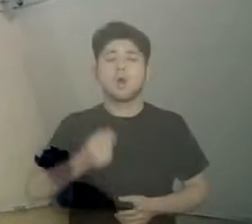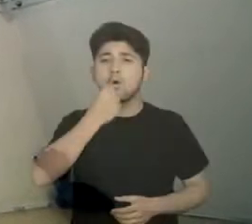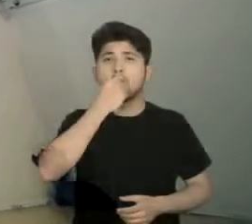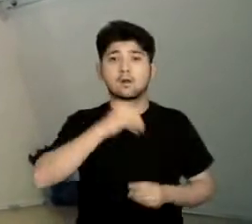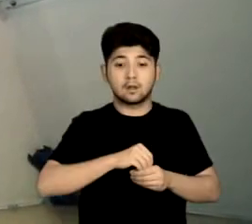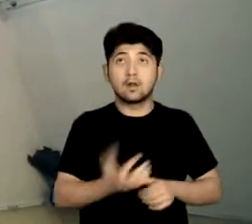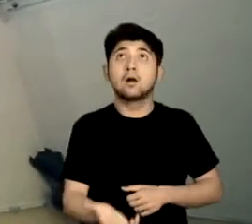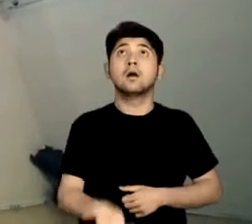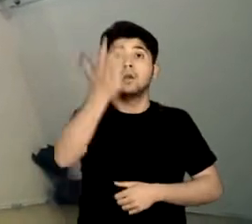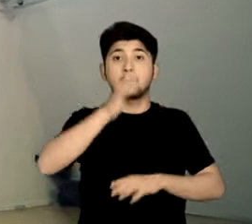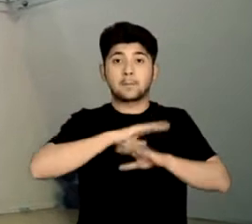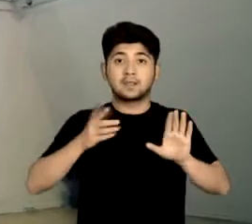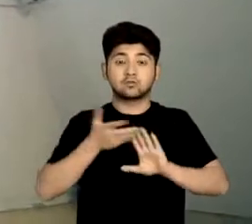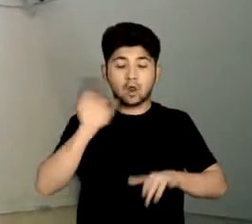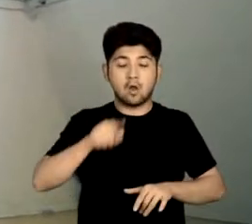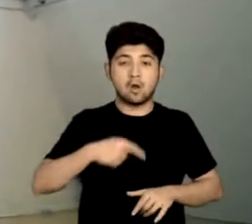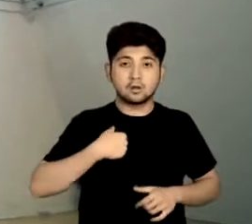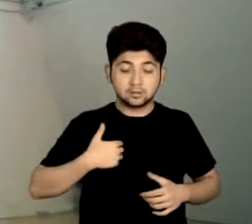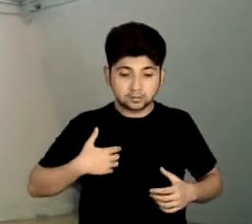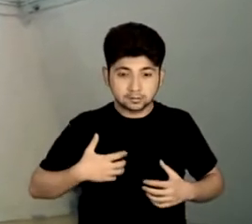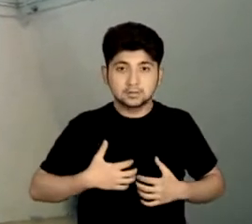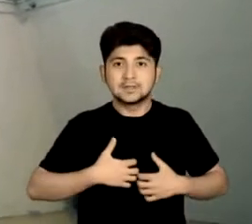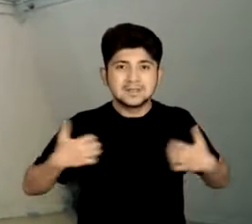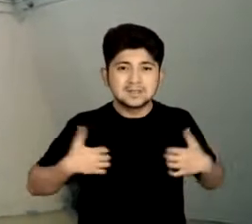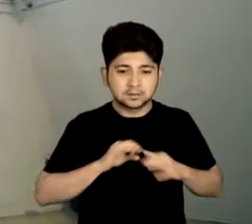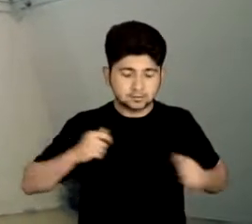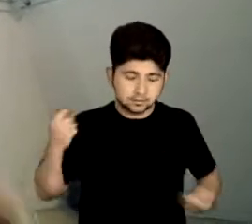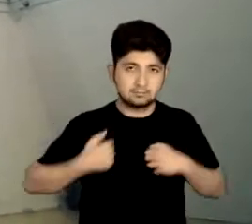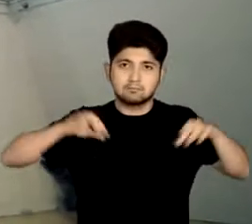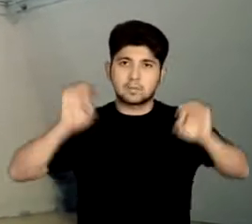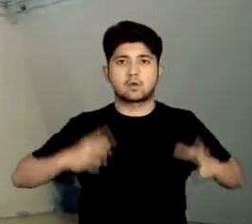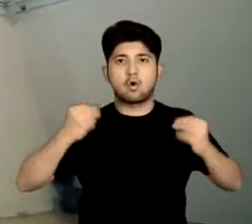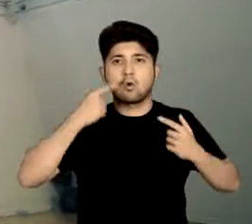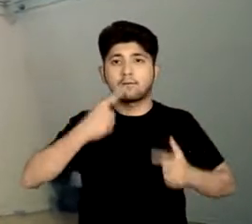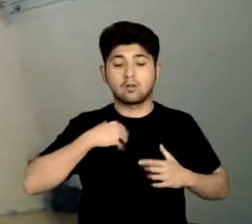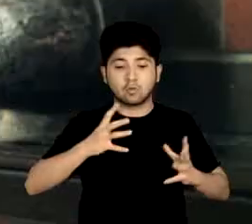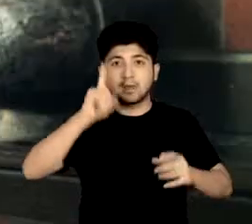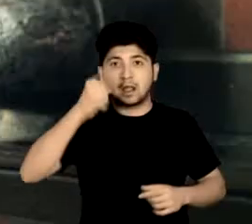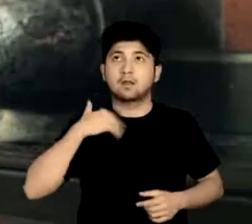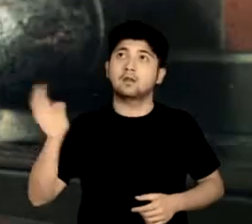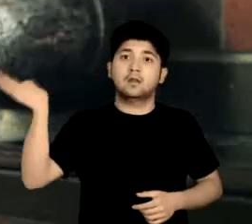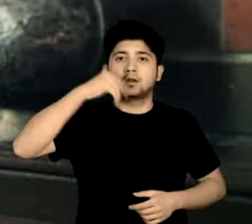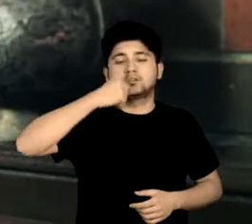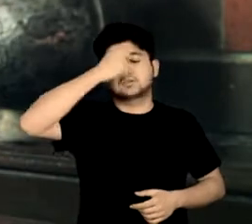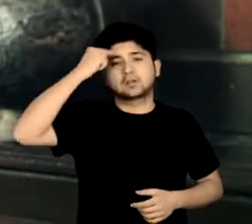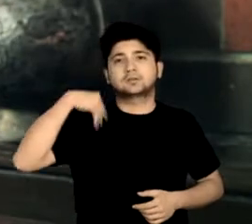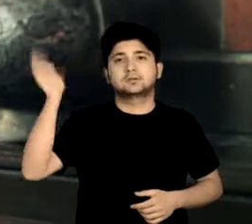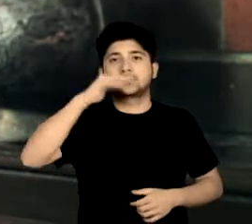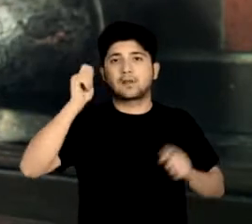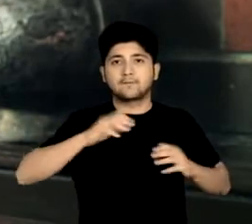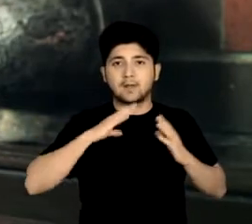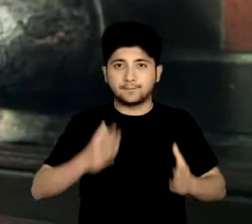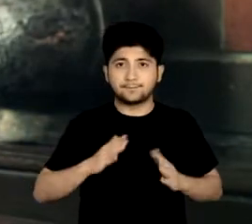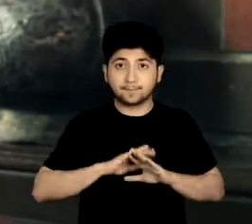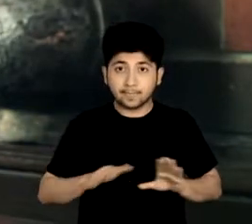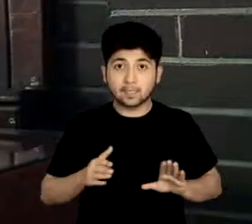Hakem hava atışını yaptığında o hırs yani başladı bende. Topu ilk biz kaptık şans yani.